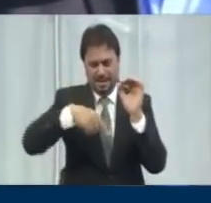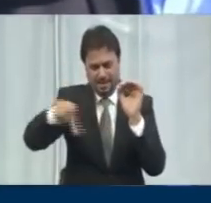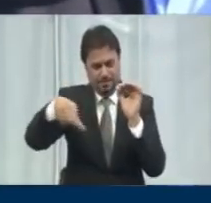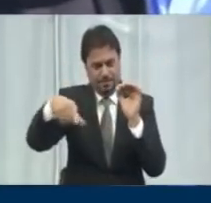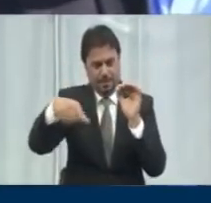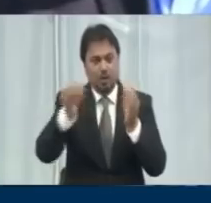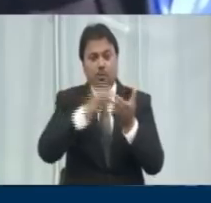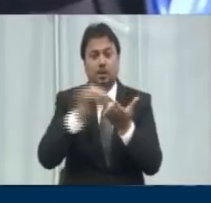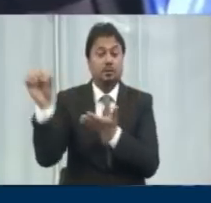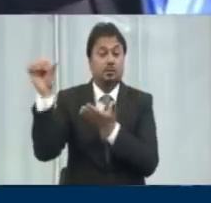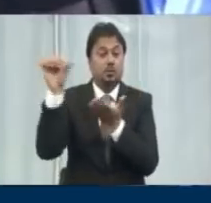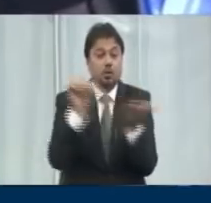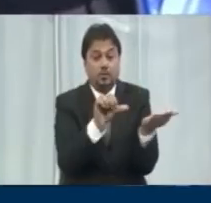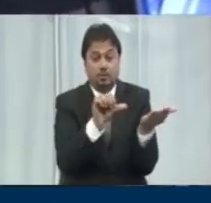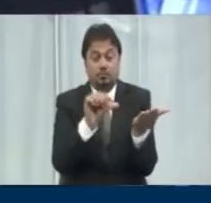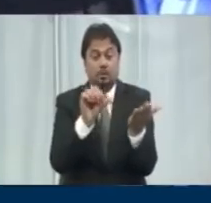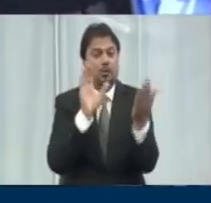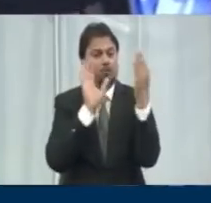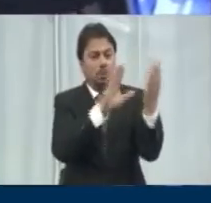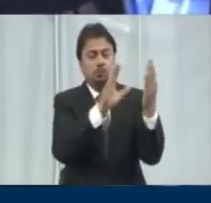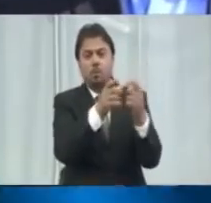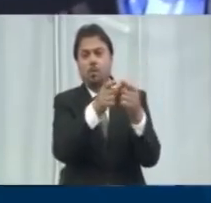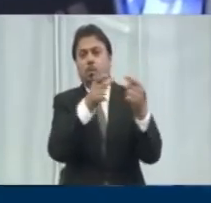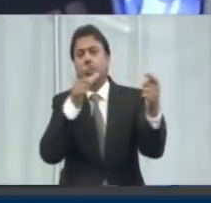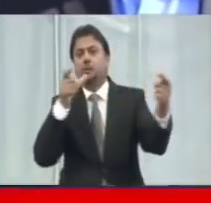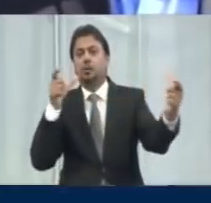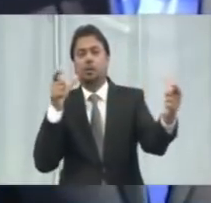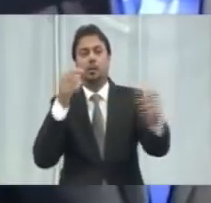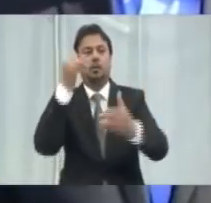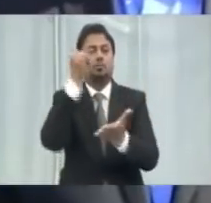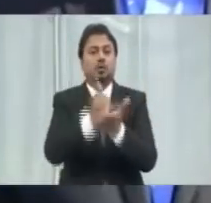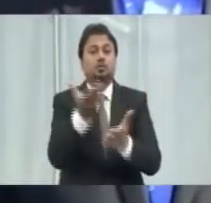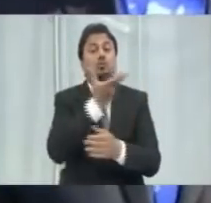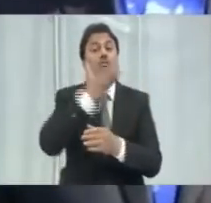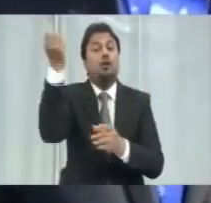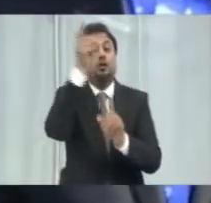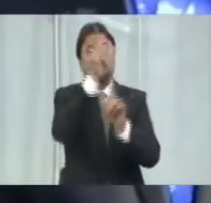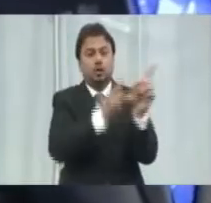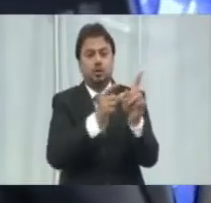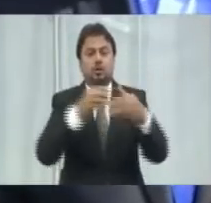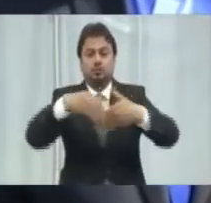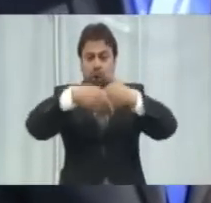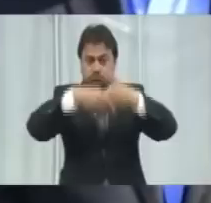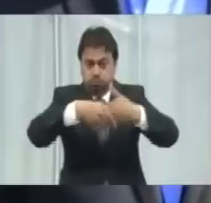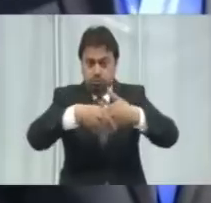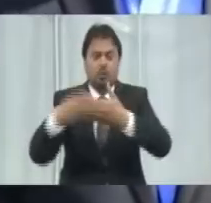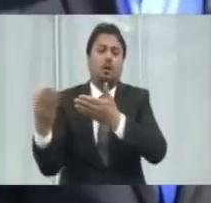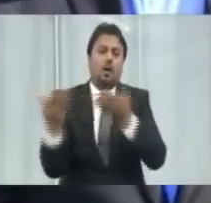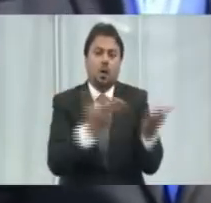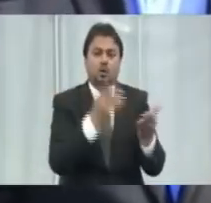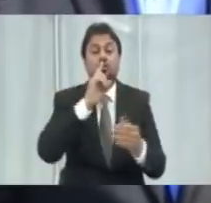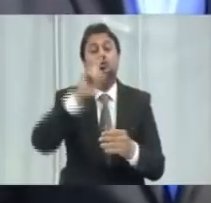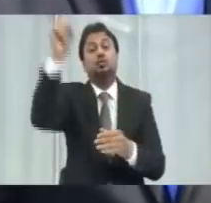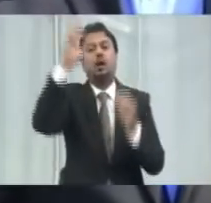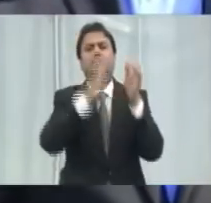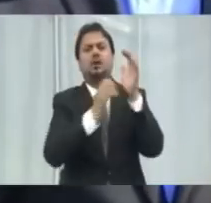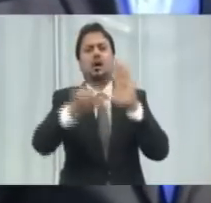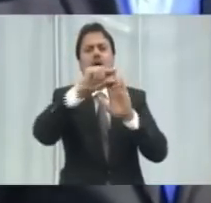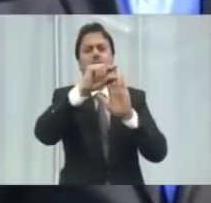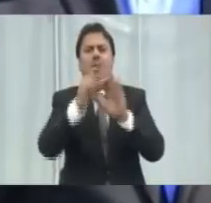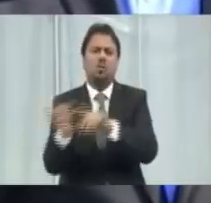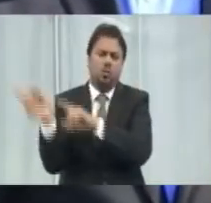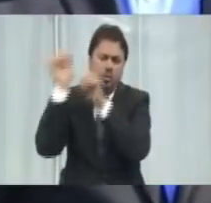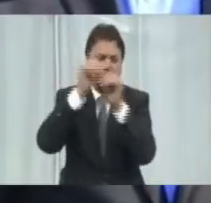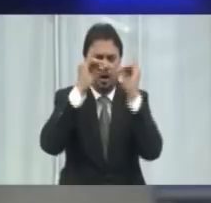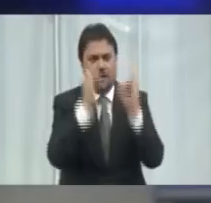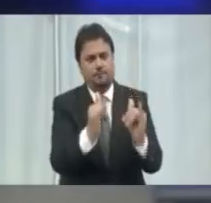استقبال كبير في مطار النجف من قبل الأخوة ومن قبل سيادة المحافظ، وإن شاء الله تكون زيارة تاريخية يذكرها